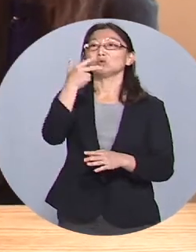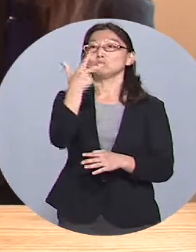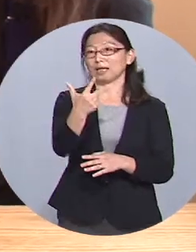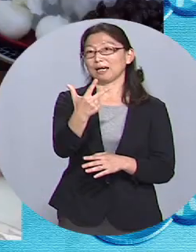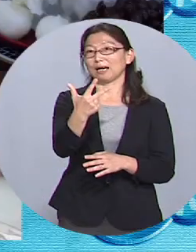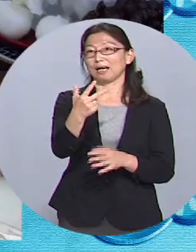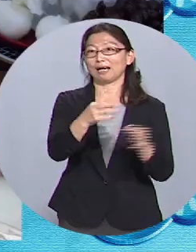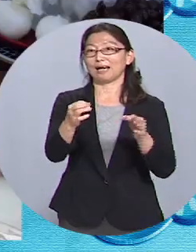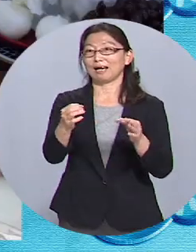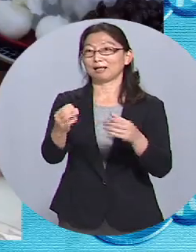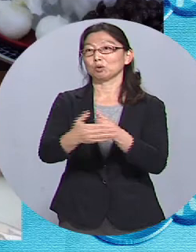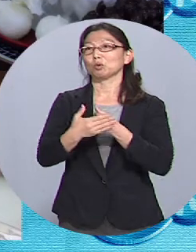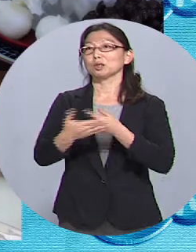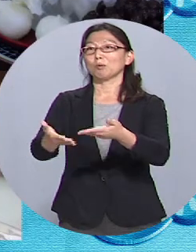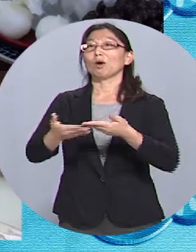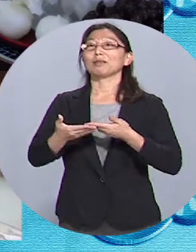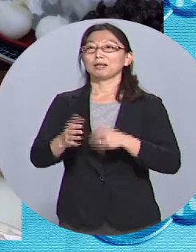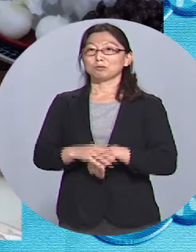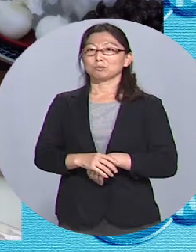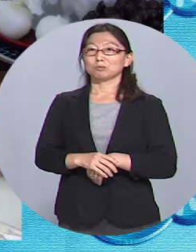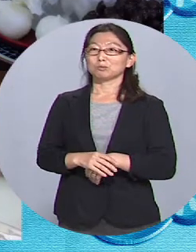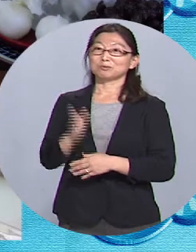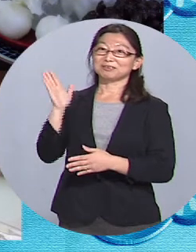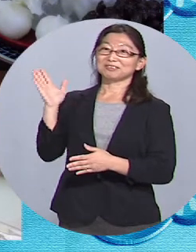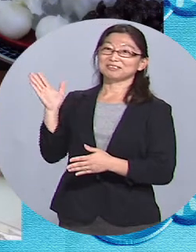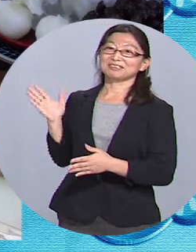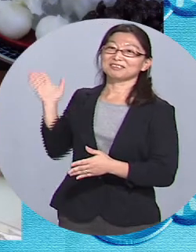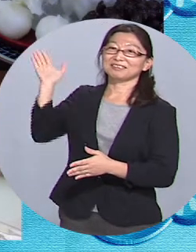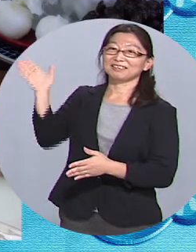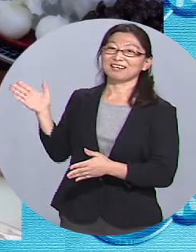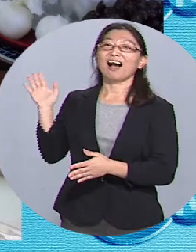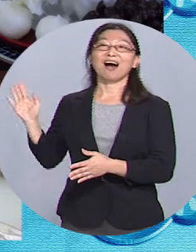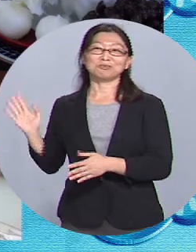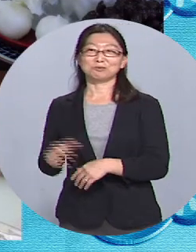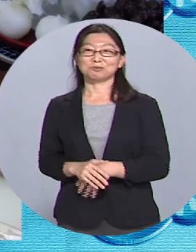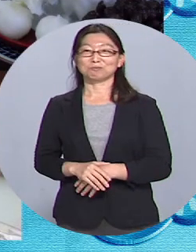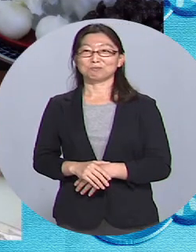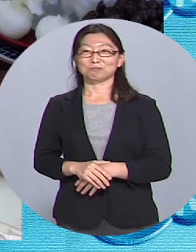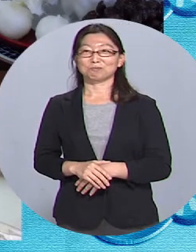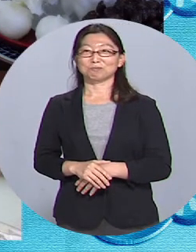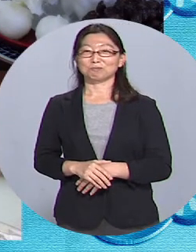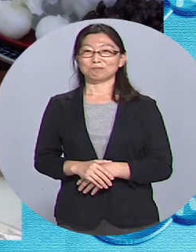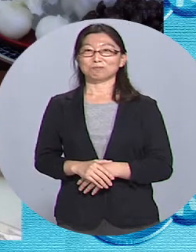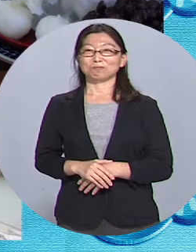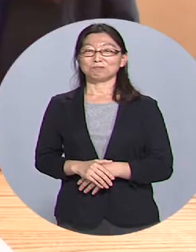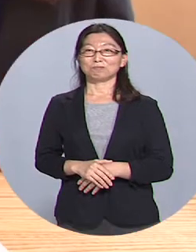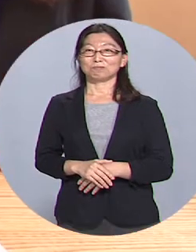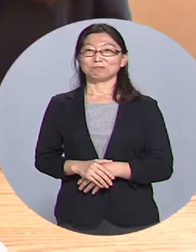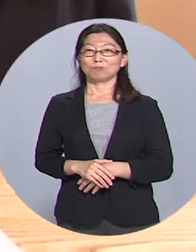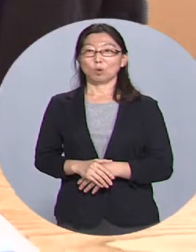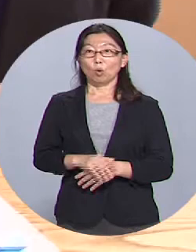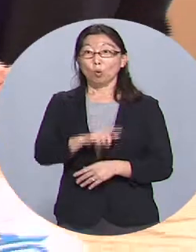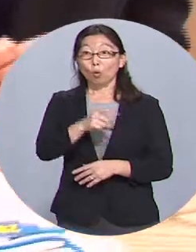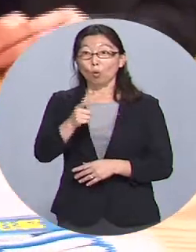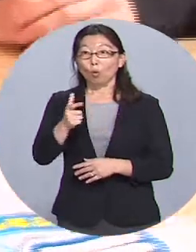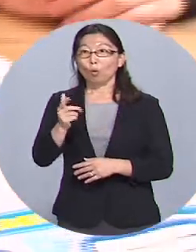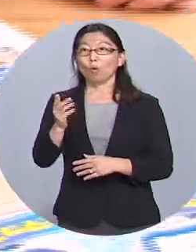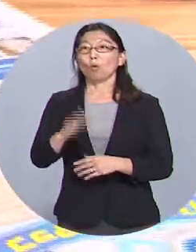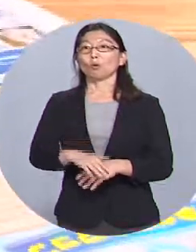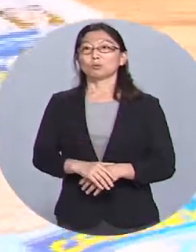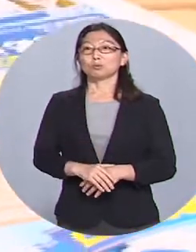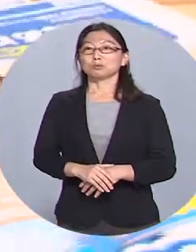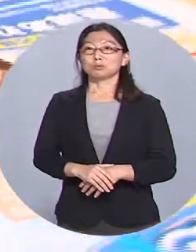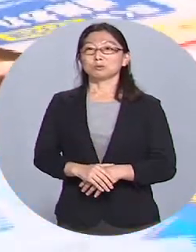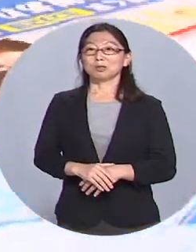りまして、はい、こちらが雪熊のチラシになります。 たくさんあるんですね。すごいいろんな、あ、